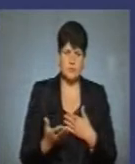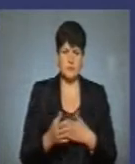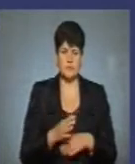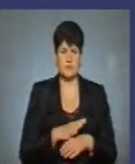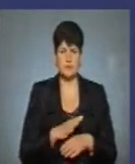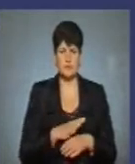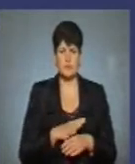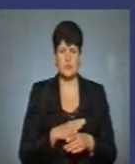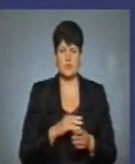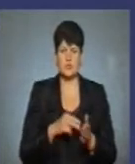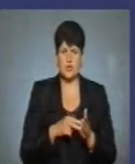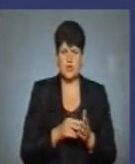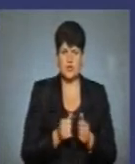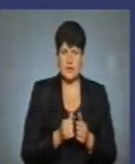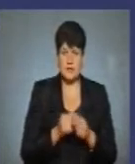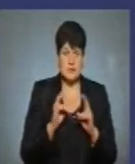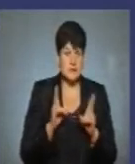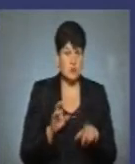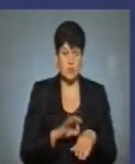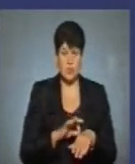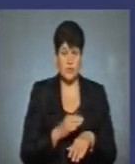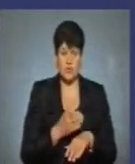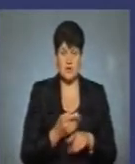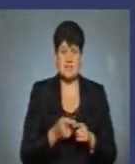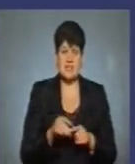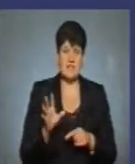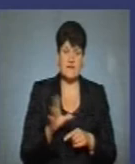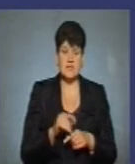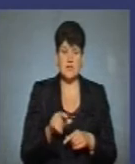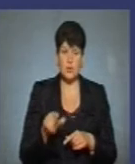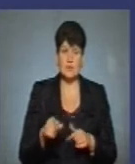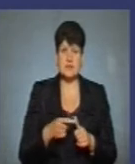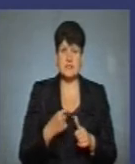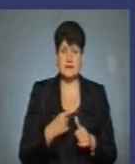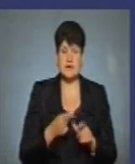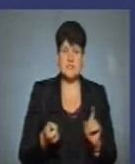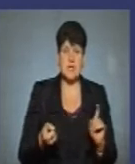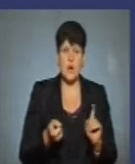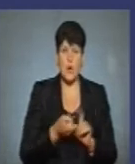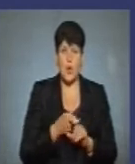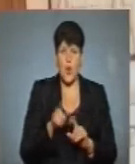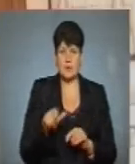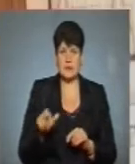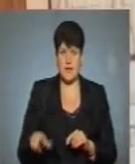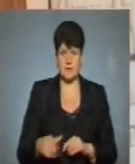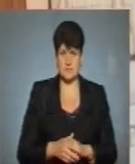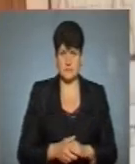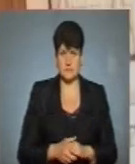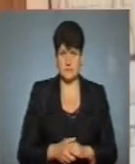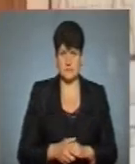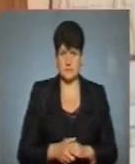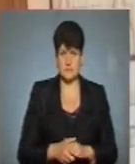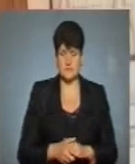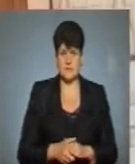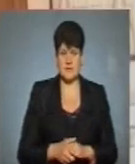стоячи рядом, не знаючи, що вона хвора, оце всі люди називаються контактними особами.